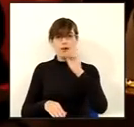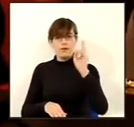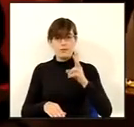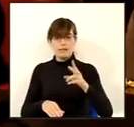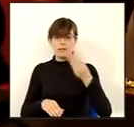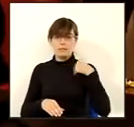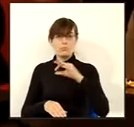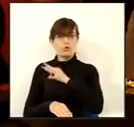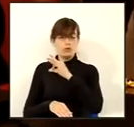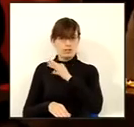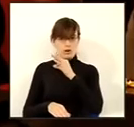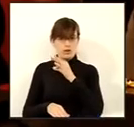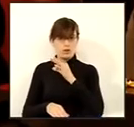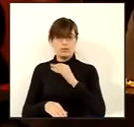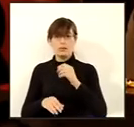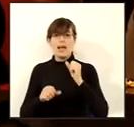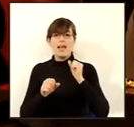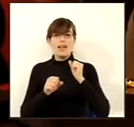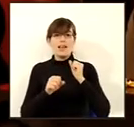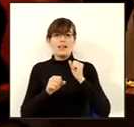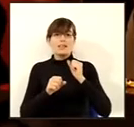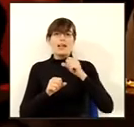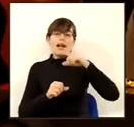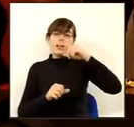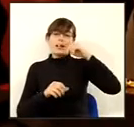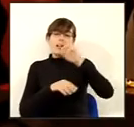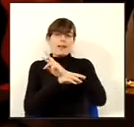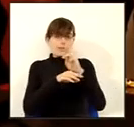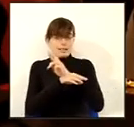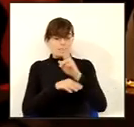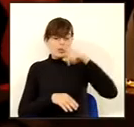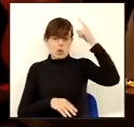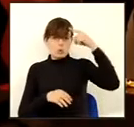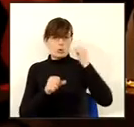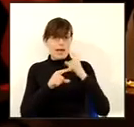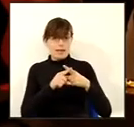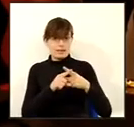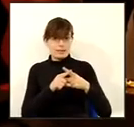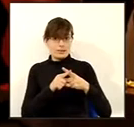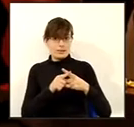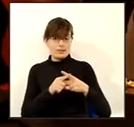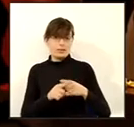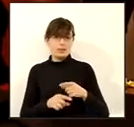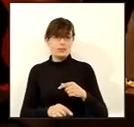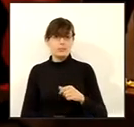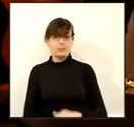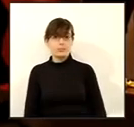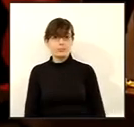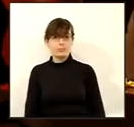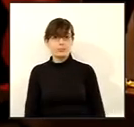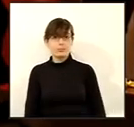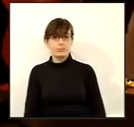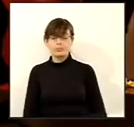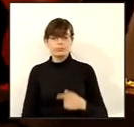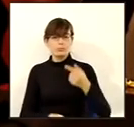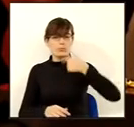Lluís Solà i Sala, exregidor de Cultura en aquest mateix consistori des de l'any 1979 a l'any 1983. No